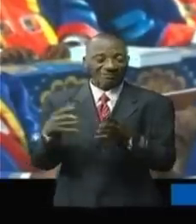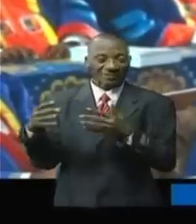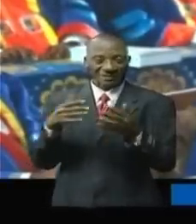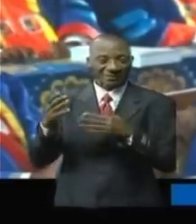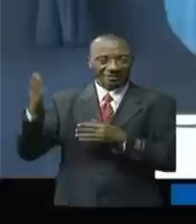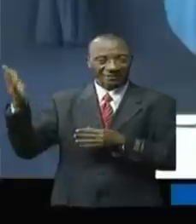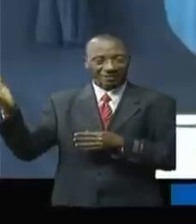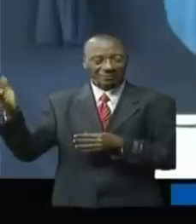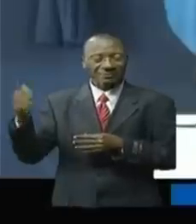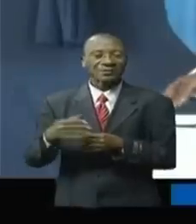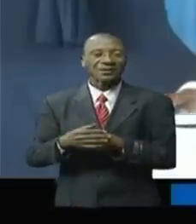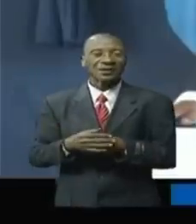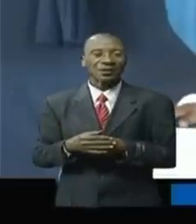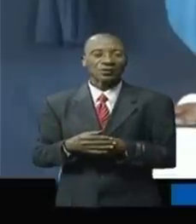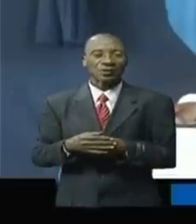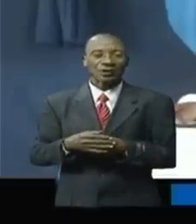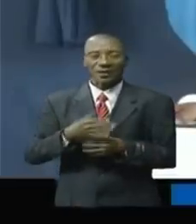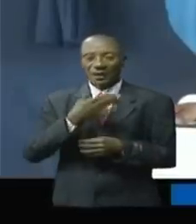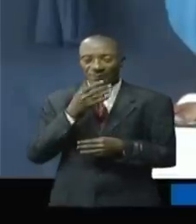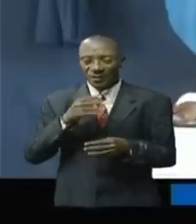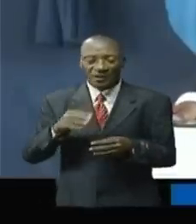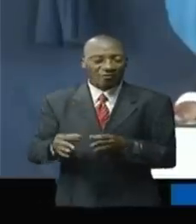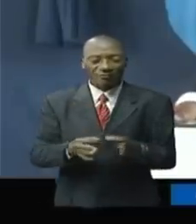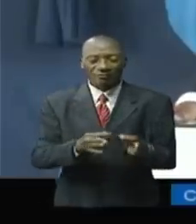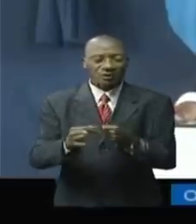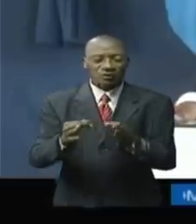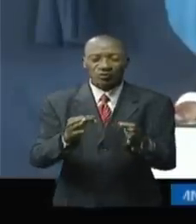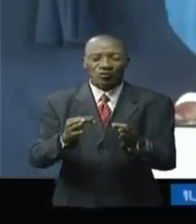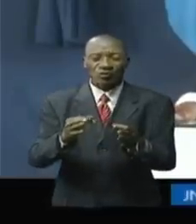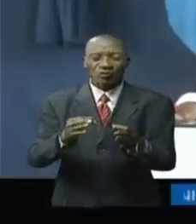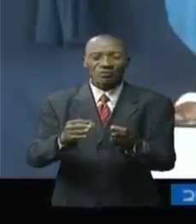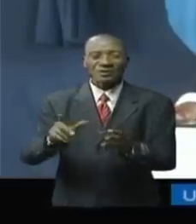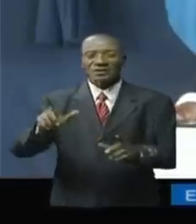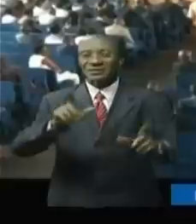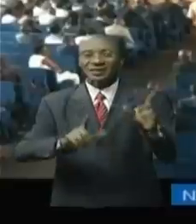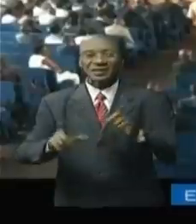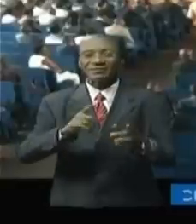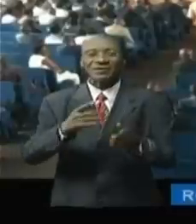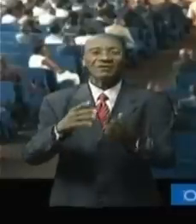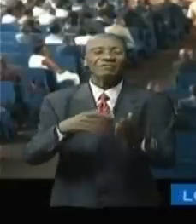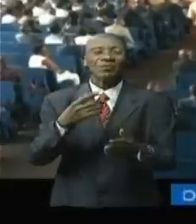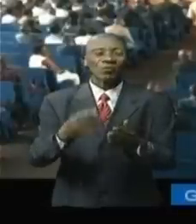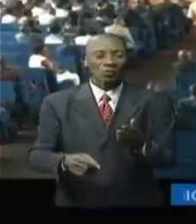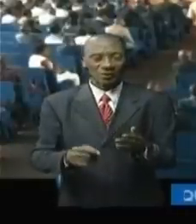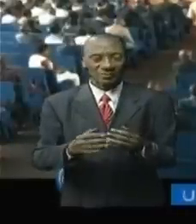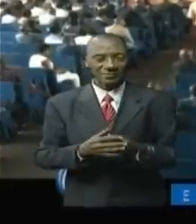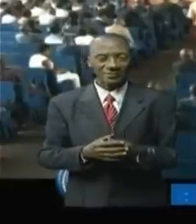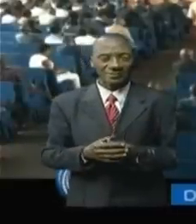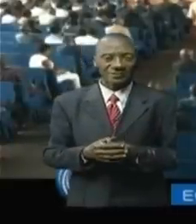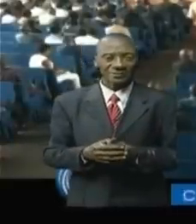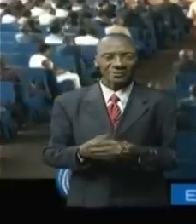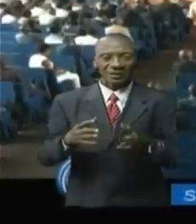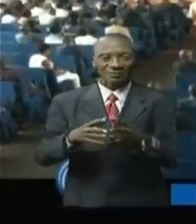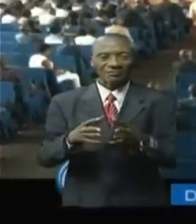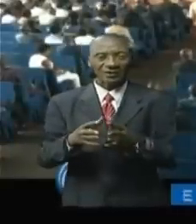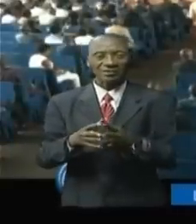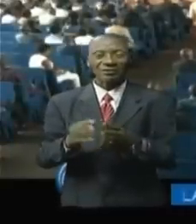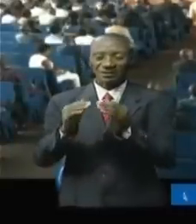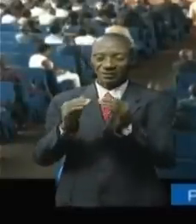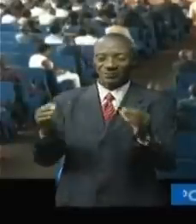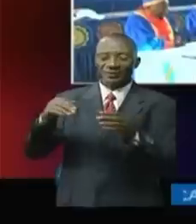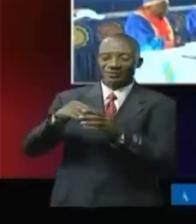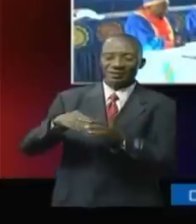stratégies peuvent émerger du monde scientifique. À quoi sert la multi-appartenance de la RDC à des organisations régionales devant un